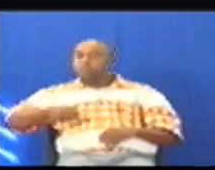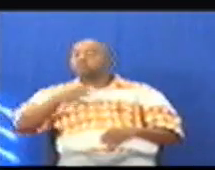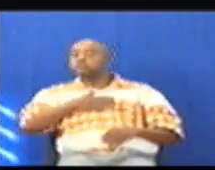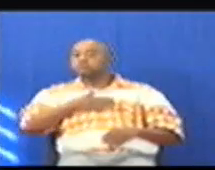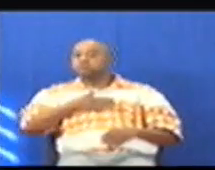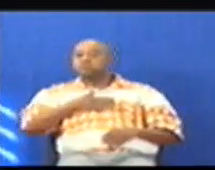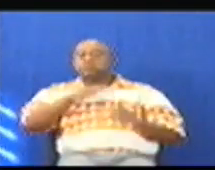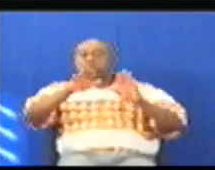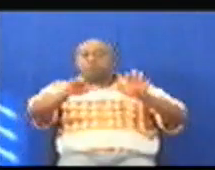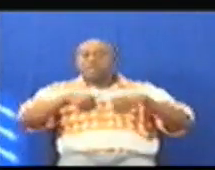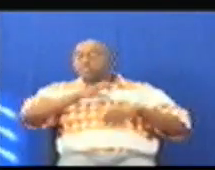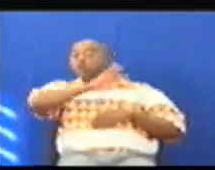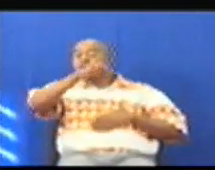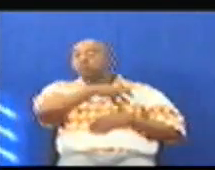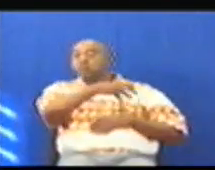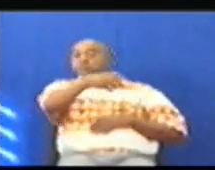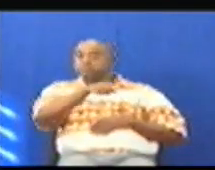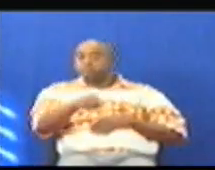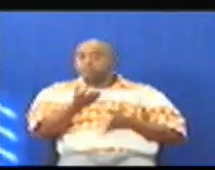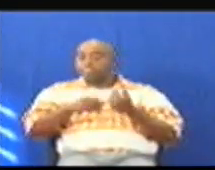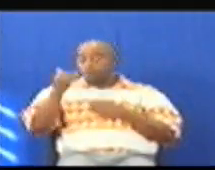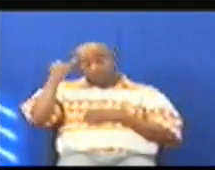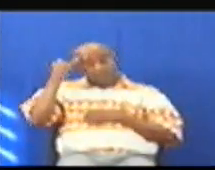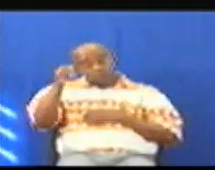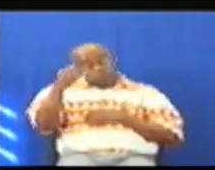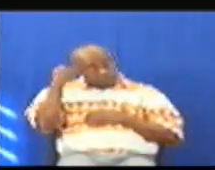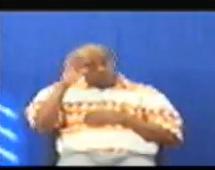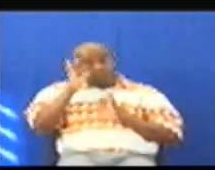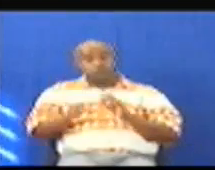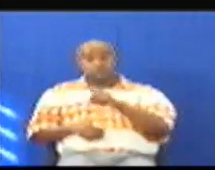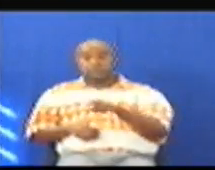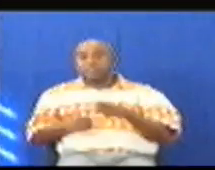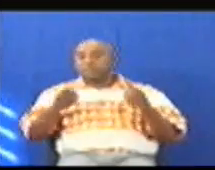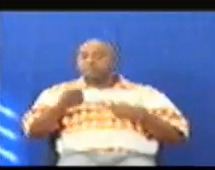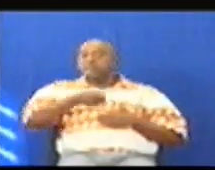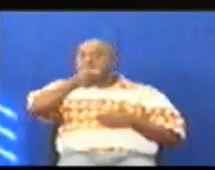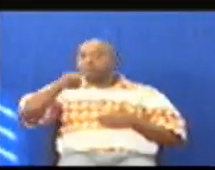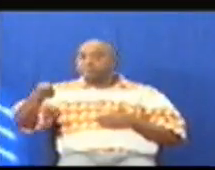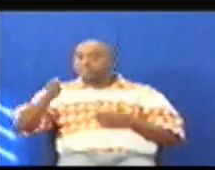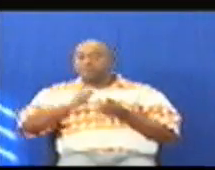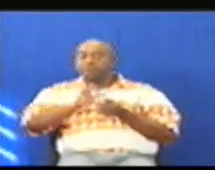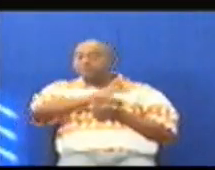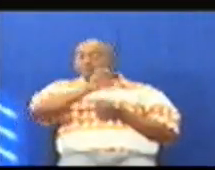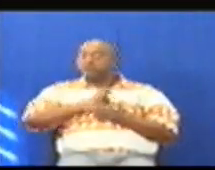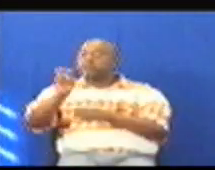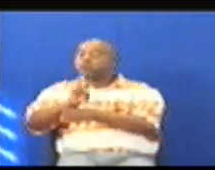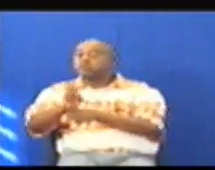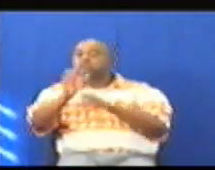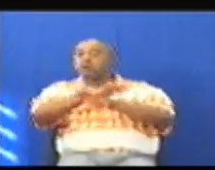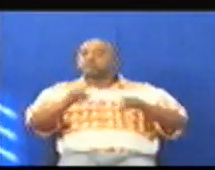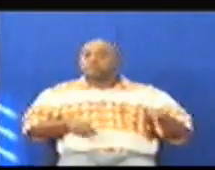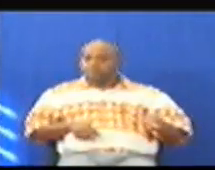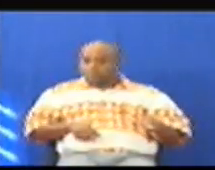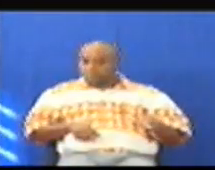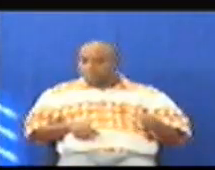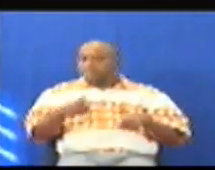lote la mawaziri kwa sababu ndio washauri wazuri, lakini ninavipongeza sana vyombo vyetu vyote vya ulinzi na usalama wakiwemo TIS